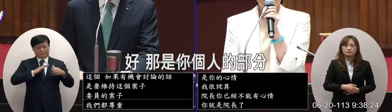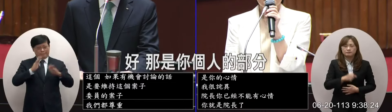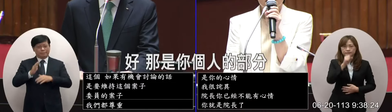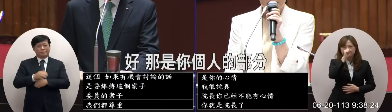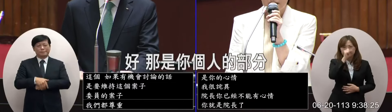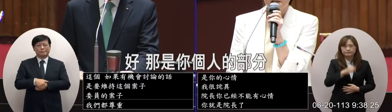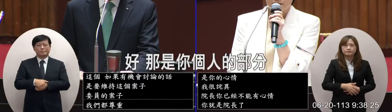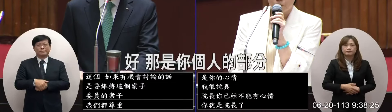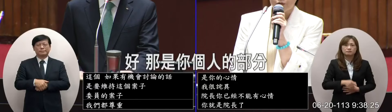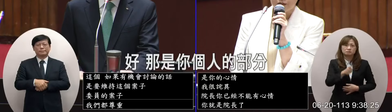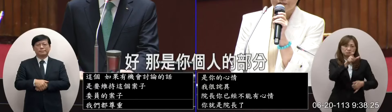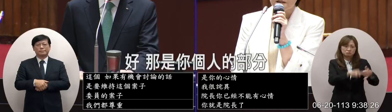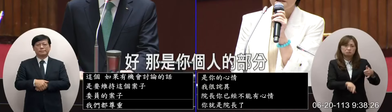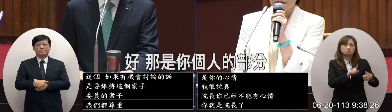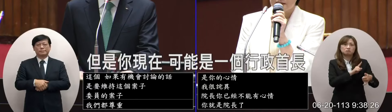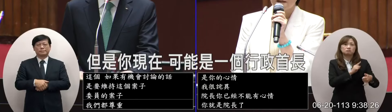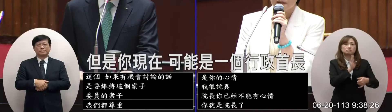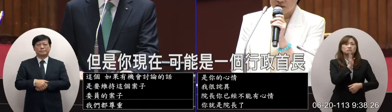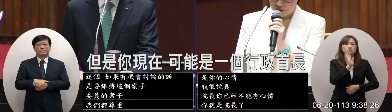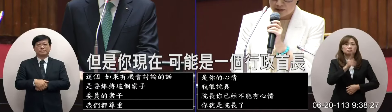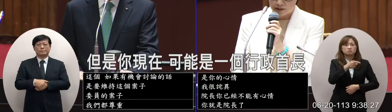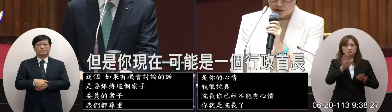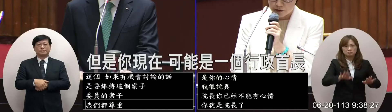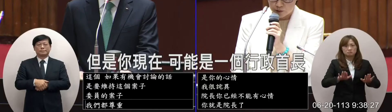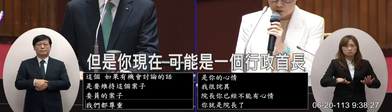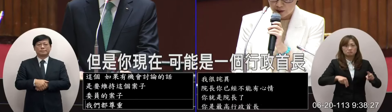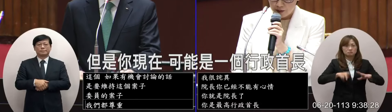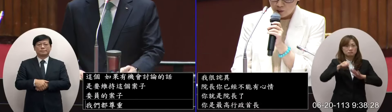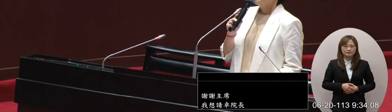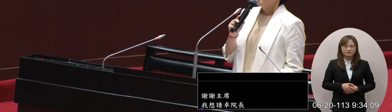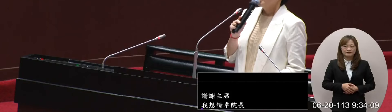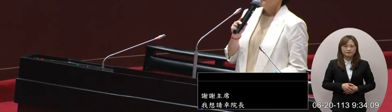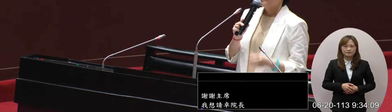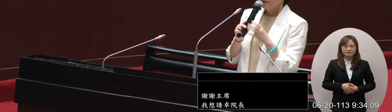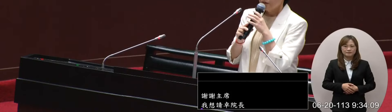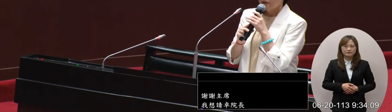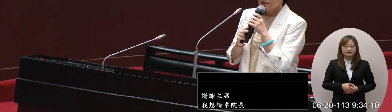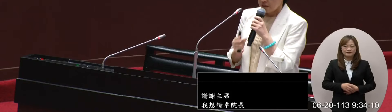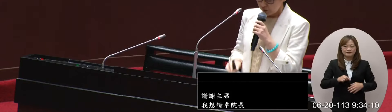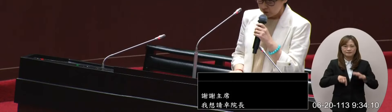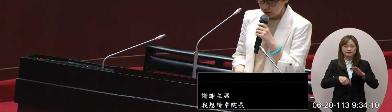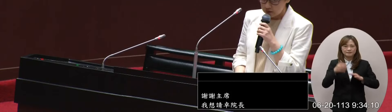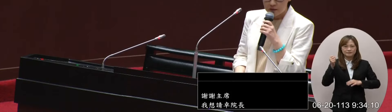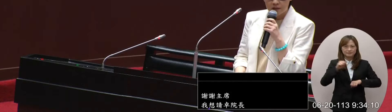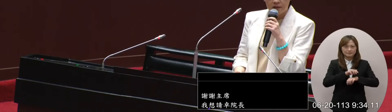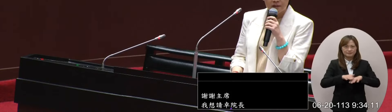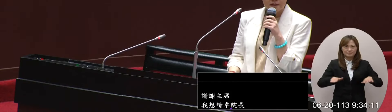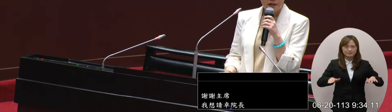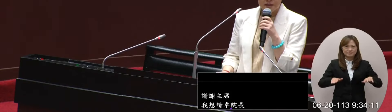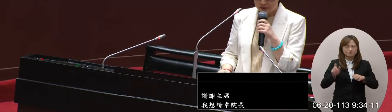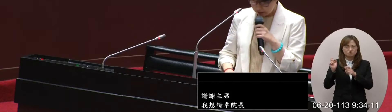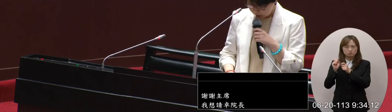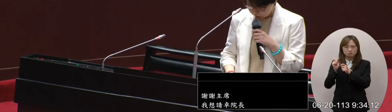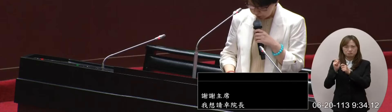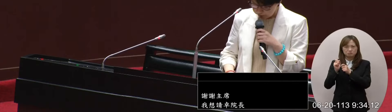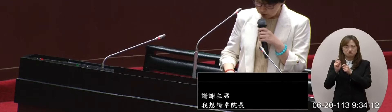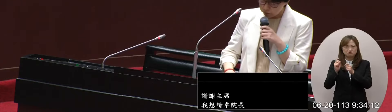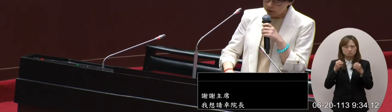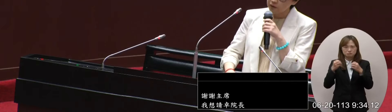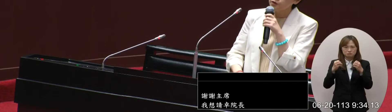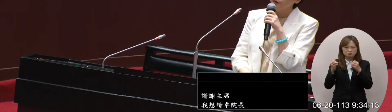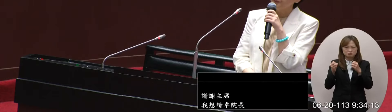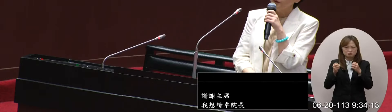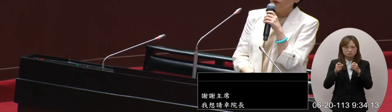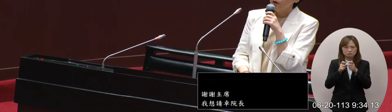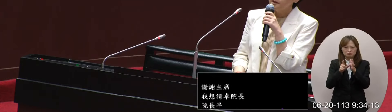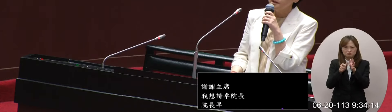好，那是你个人的部分，但是你现在可能是一个行政首长。 王委员好。 院长早。我想这几天大家已经讨论非